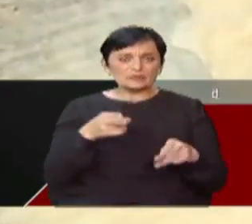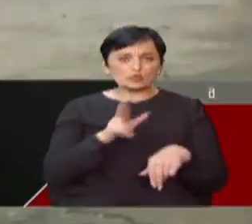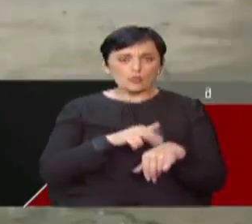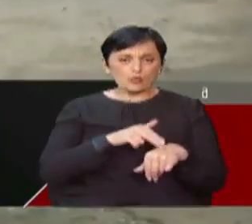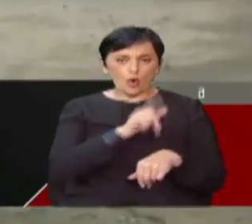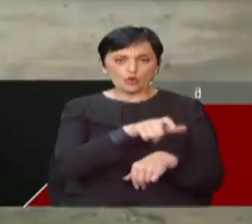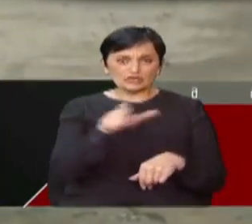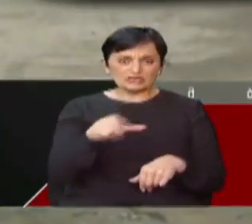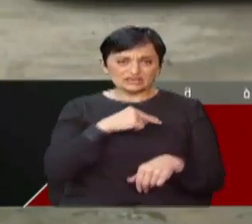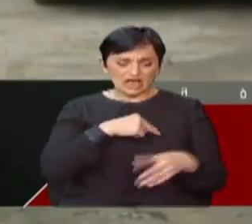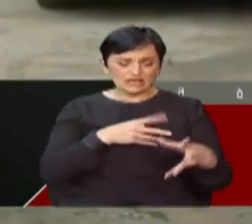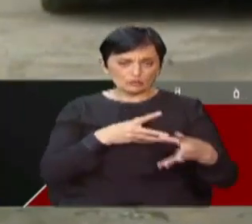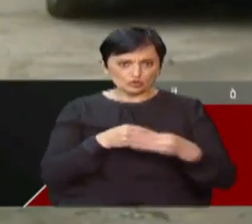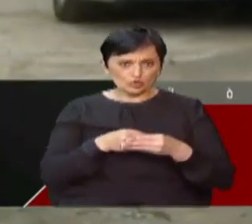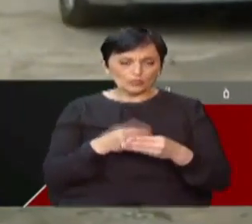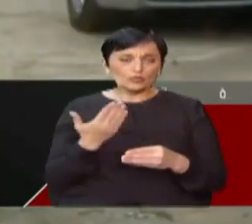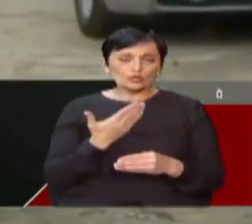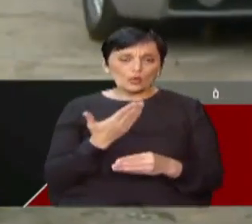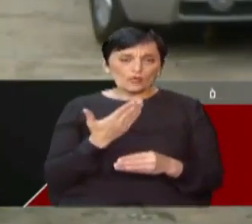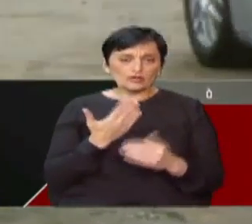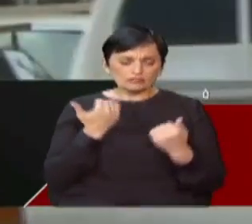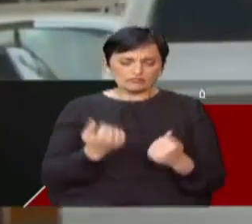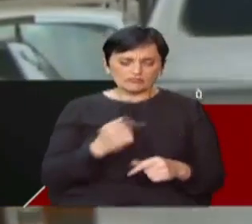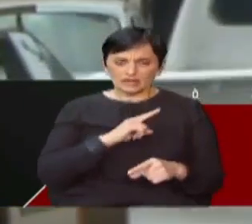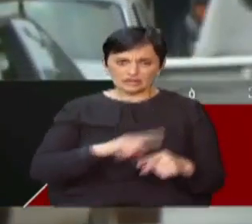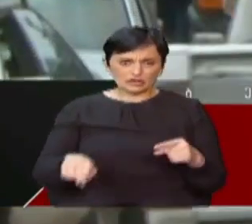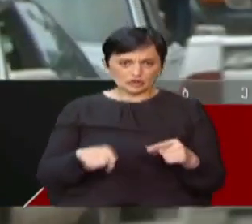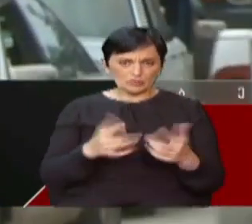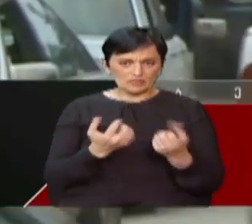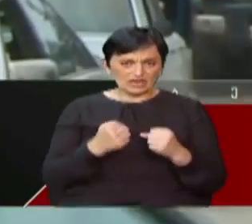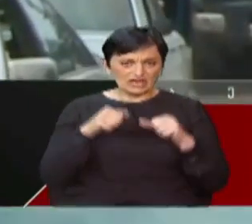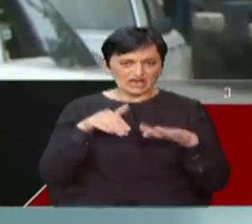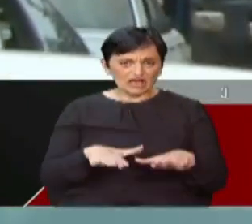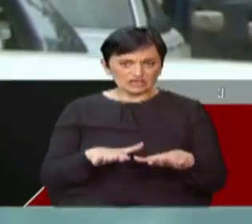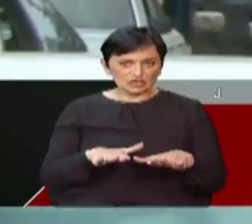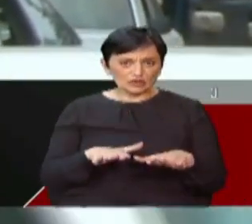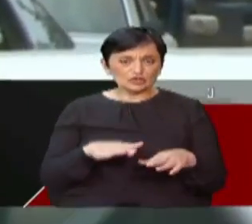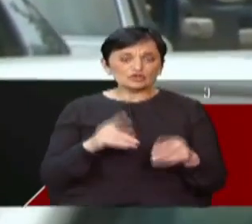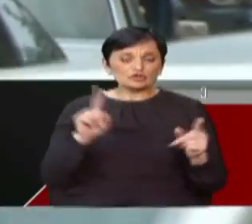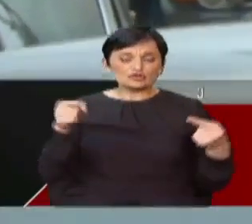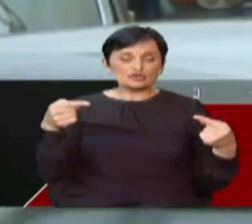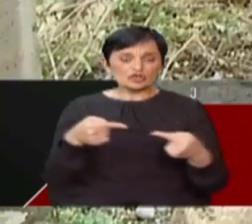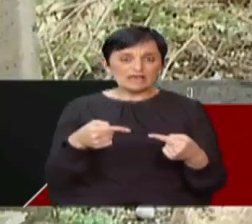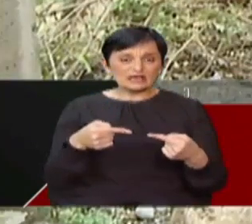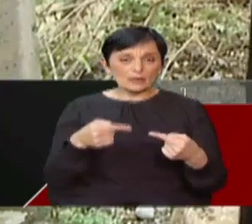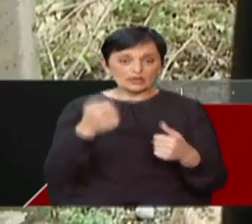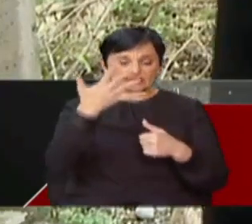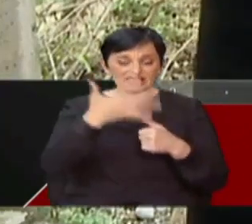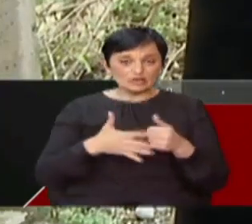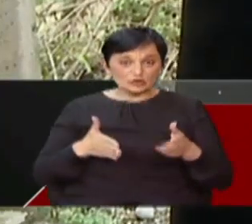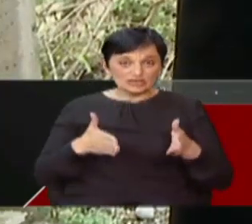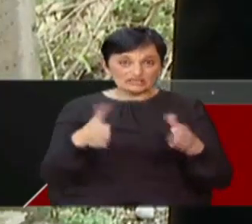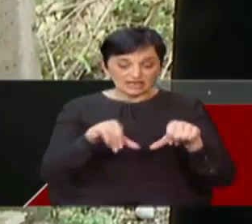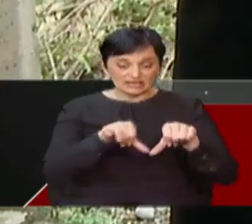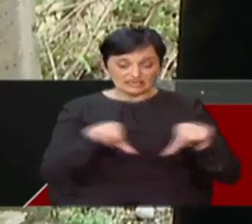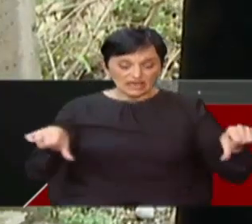პოლიციის თანამშრომლებთან, რომელმაც მყისეირად მიიღეს გადაწყვეტილება და დაიკეტა შესაბამისი ცენტრალური ძები, რათა